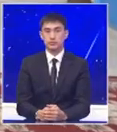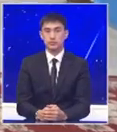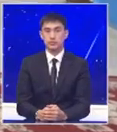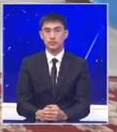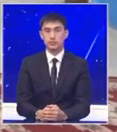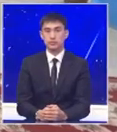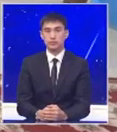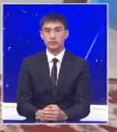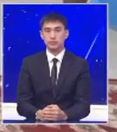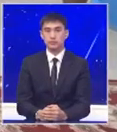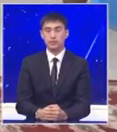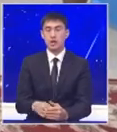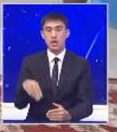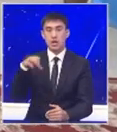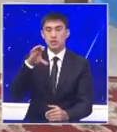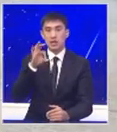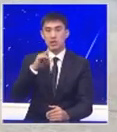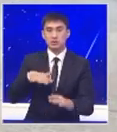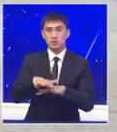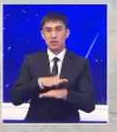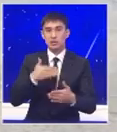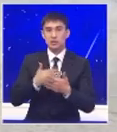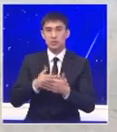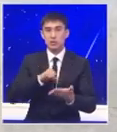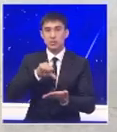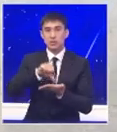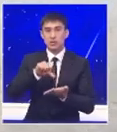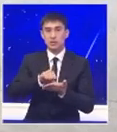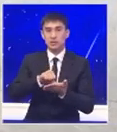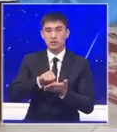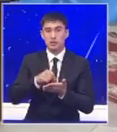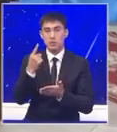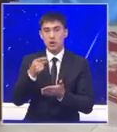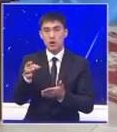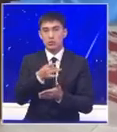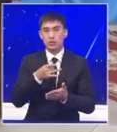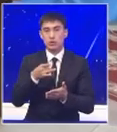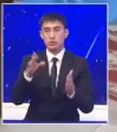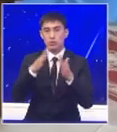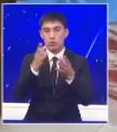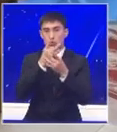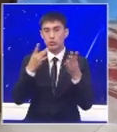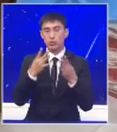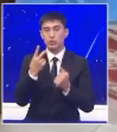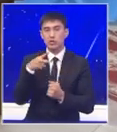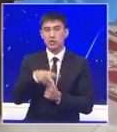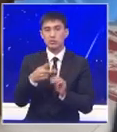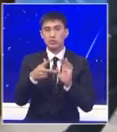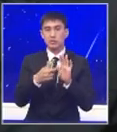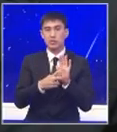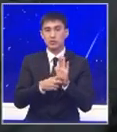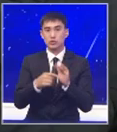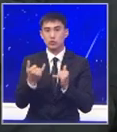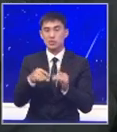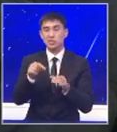Кезектен тыс президент сайлауында сарқандықтар да белсенді. Қаладағы сайлау учаскелерінің бірі аудандық мәдениет үйінде орналасқан. Мұнда 2800-ге жуық